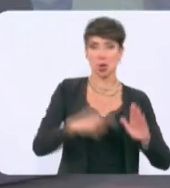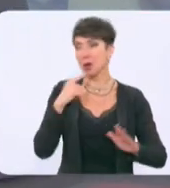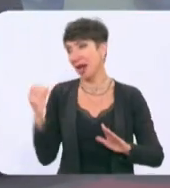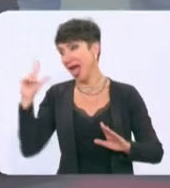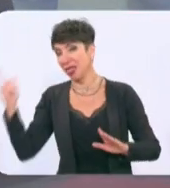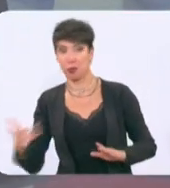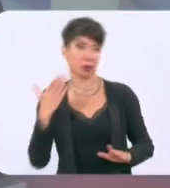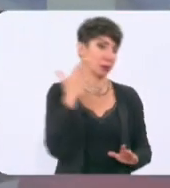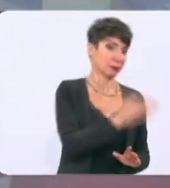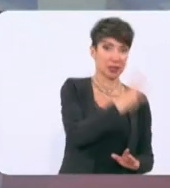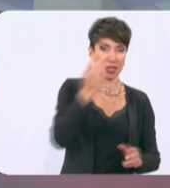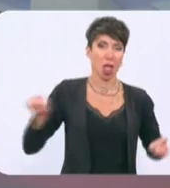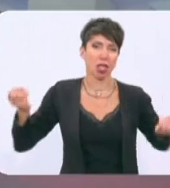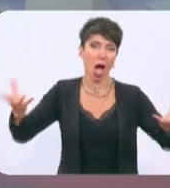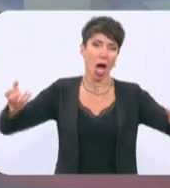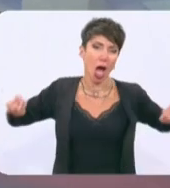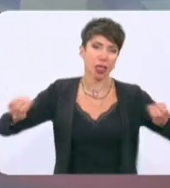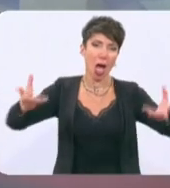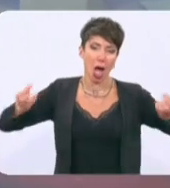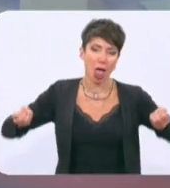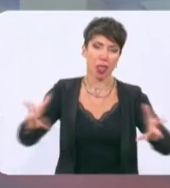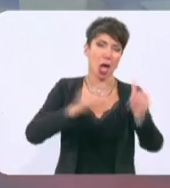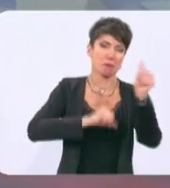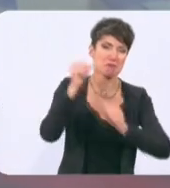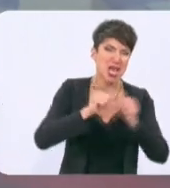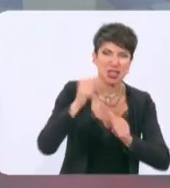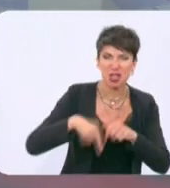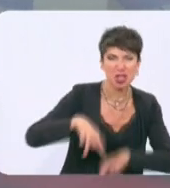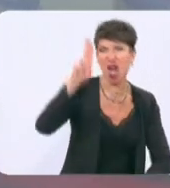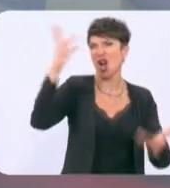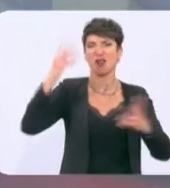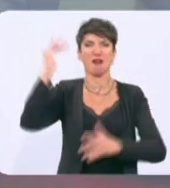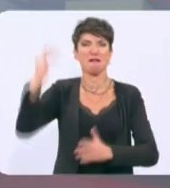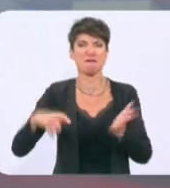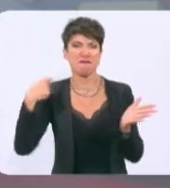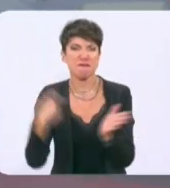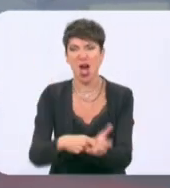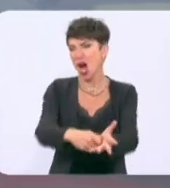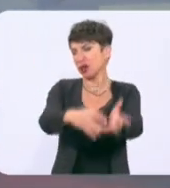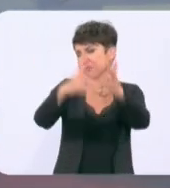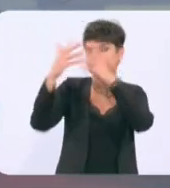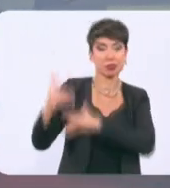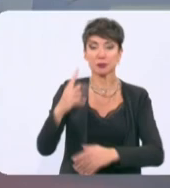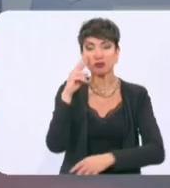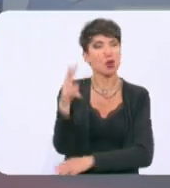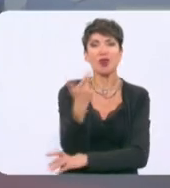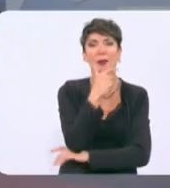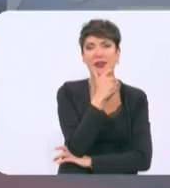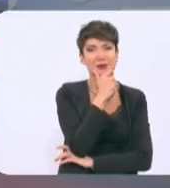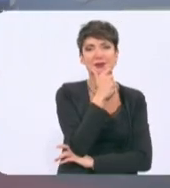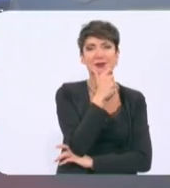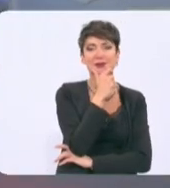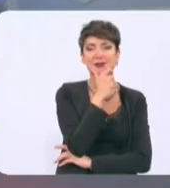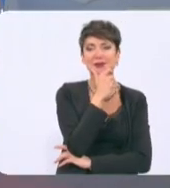ΣΥΡΙΖΑ. Παροχές, αύξηση κατώτατου μισθού, μείωση φόρων και πολλά ακόμη. Θέλω να ρωτήσω πώς τις βλέπετε αυτές τις προτάσεις. Καλά,